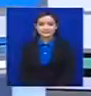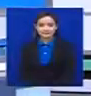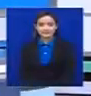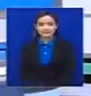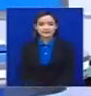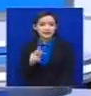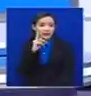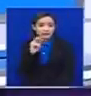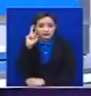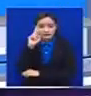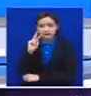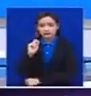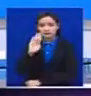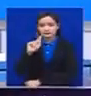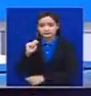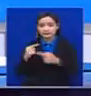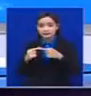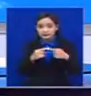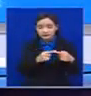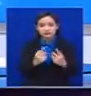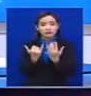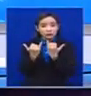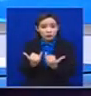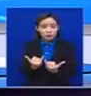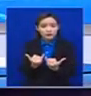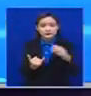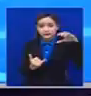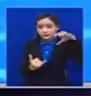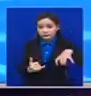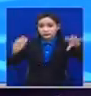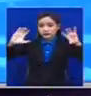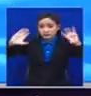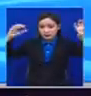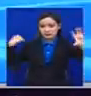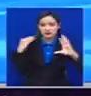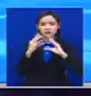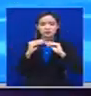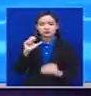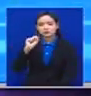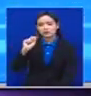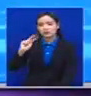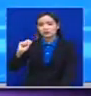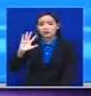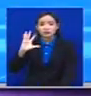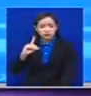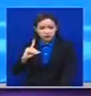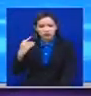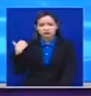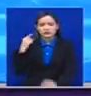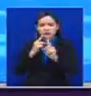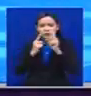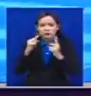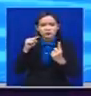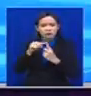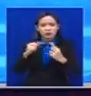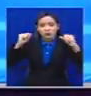กลับมารับชมข่าวเที่ยง NBT กันต่อนะครับวันนี้ที่สภามีการประชุมสภานิติบัญญัติแห่งชาติแล้วก็มีการพิจารณาให้ความเห็นชอบ